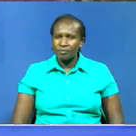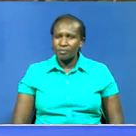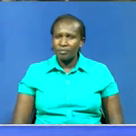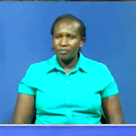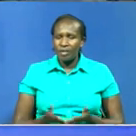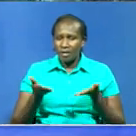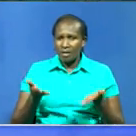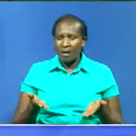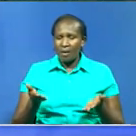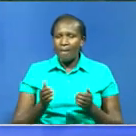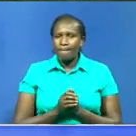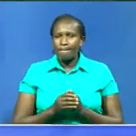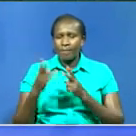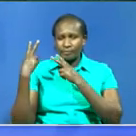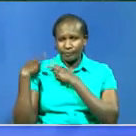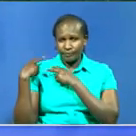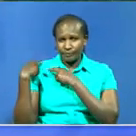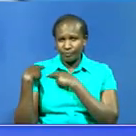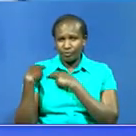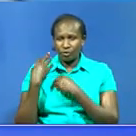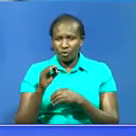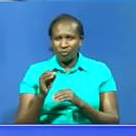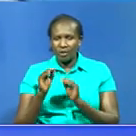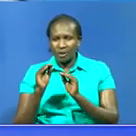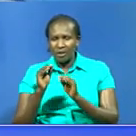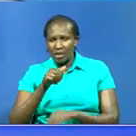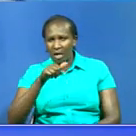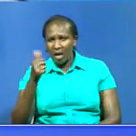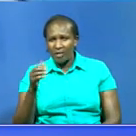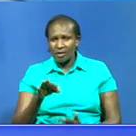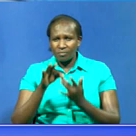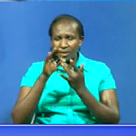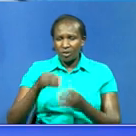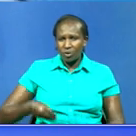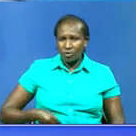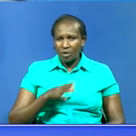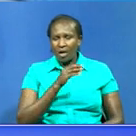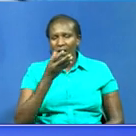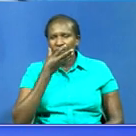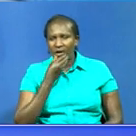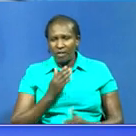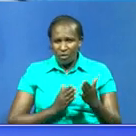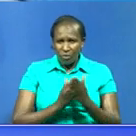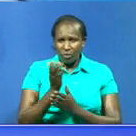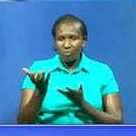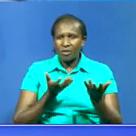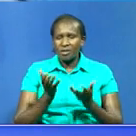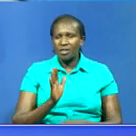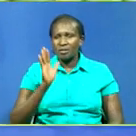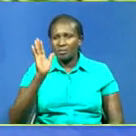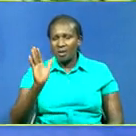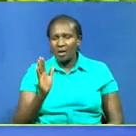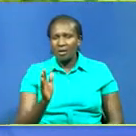Hivi sasa amejitwika jukumu la kuwafunza wengine haswa vijana na kina baba kupitia biashara yake ya